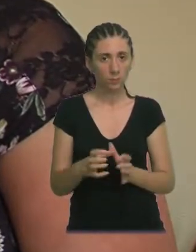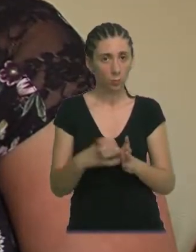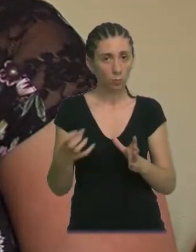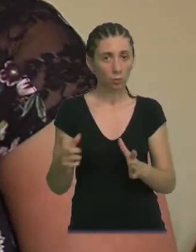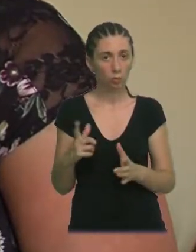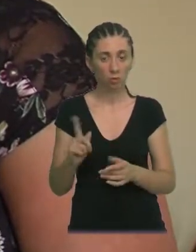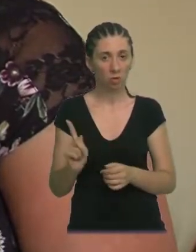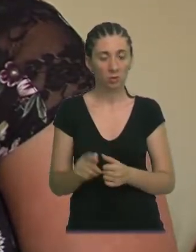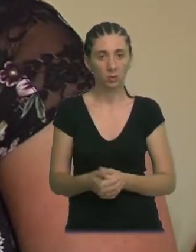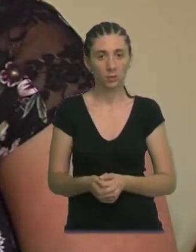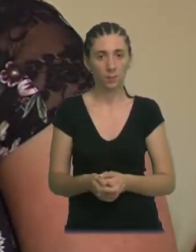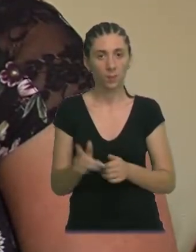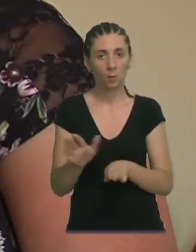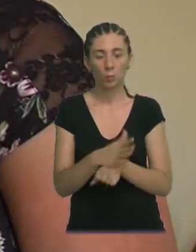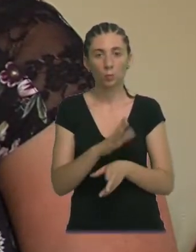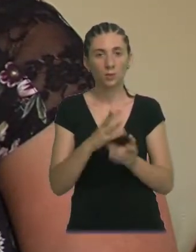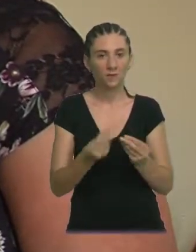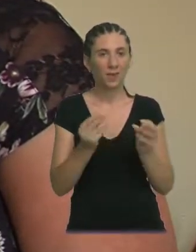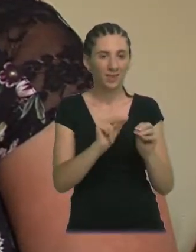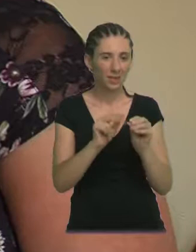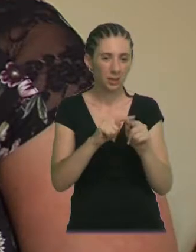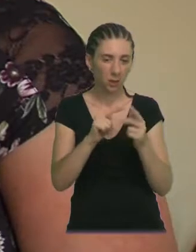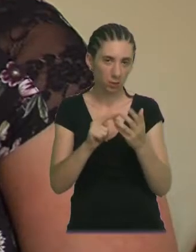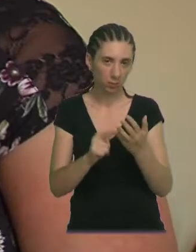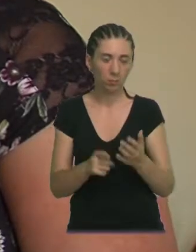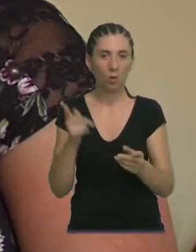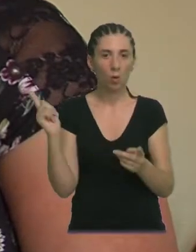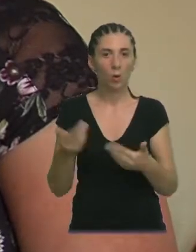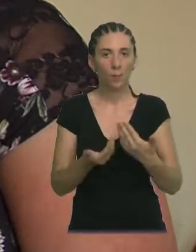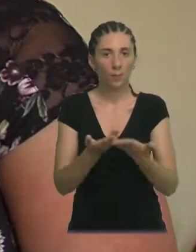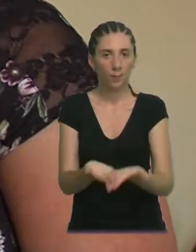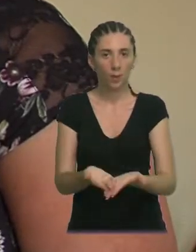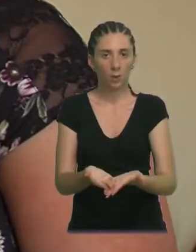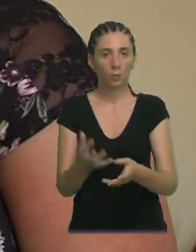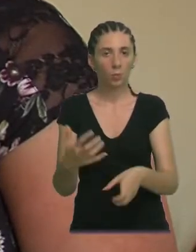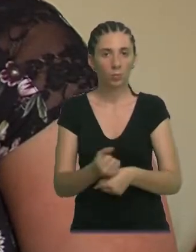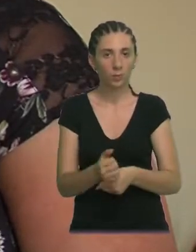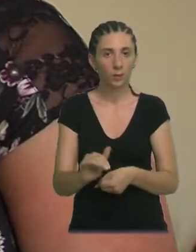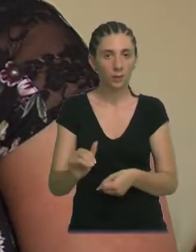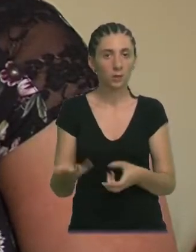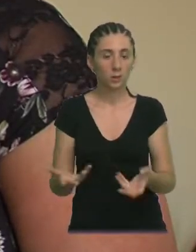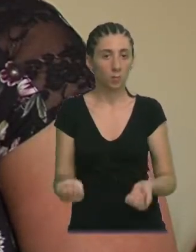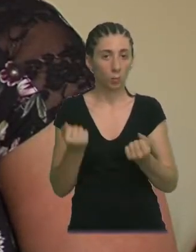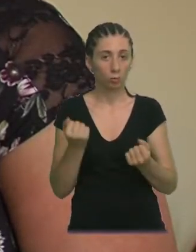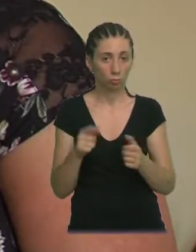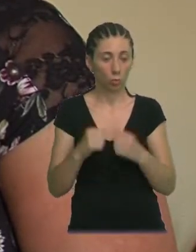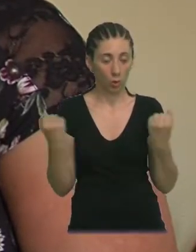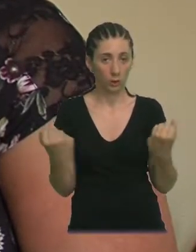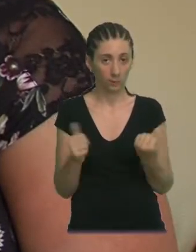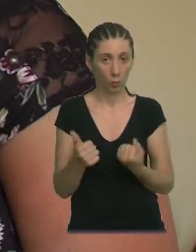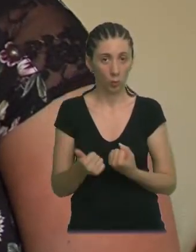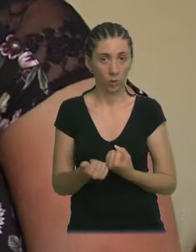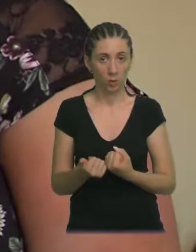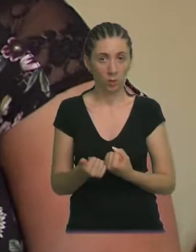čekala. Prošli ste sva testiranja i predložili su vam da udomite djecu s teškoćama u razvoju, je li